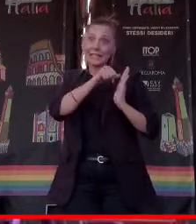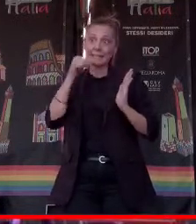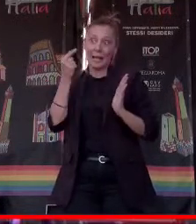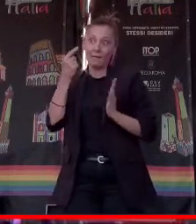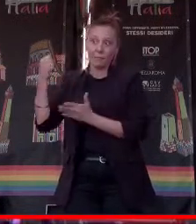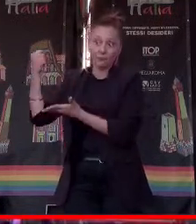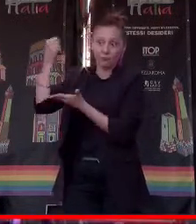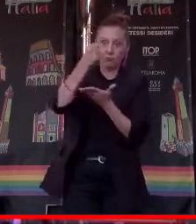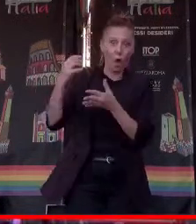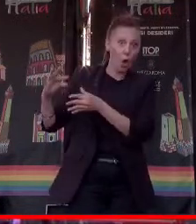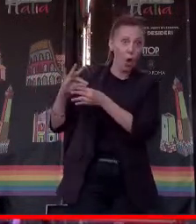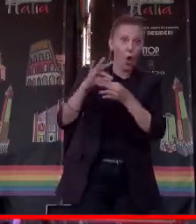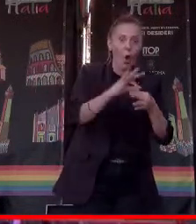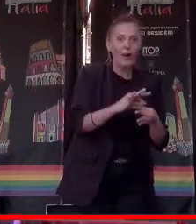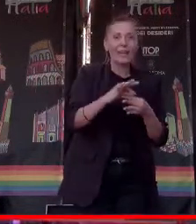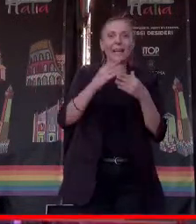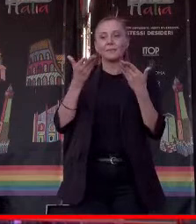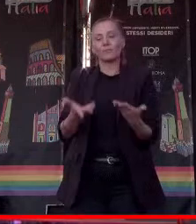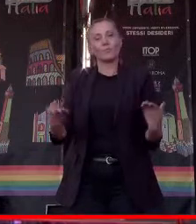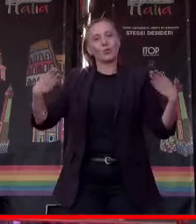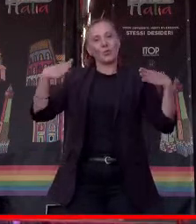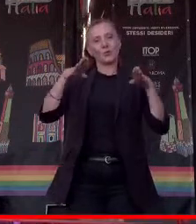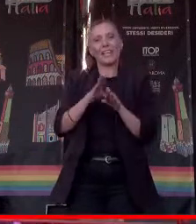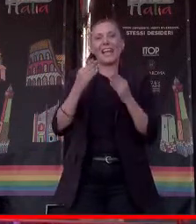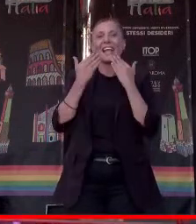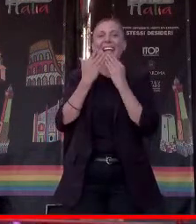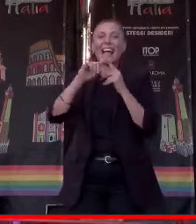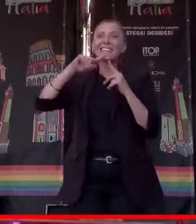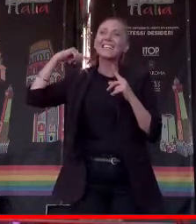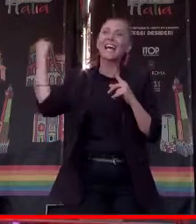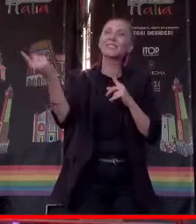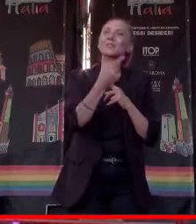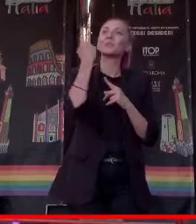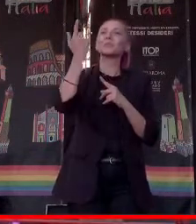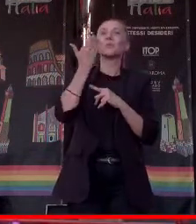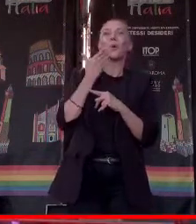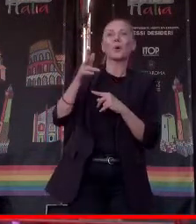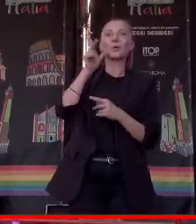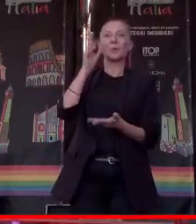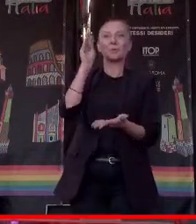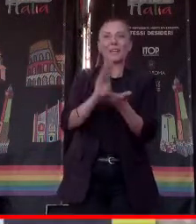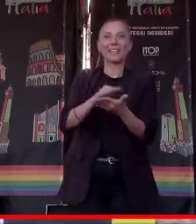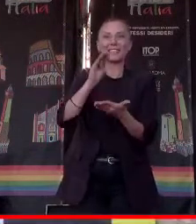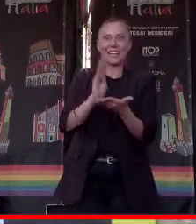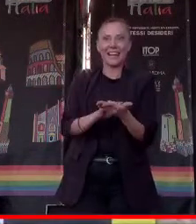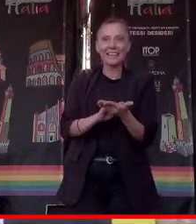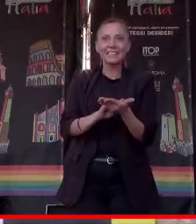ricordare. Siamo qui in chiusura, grazie a tutti e a tutti di essere venuti.